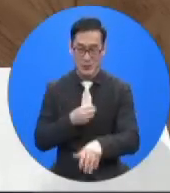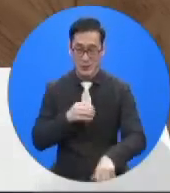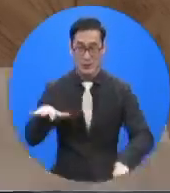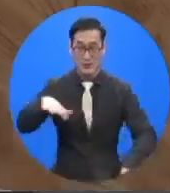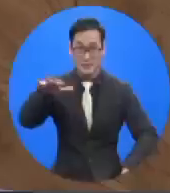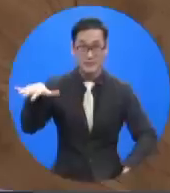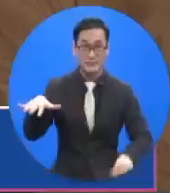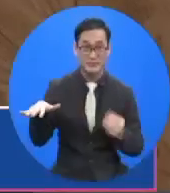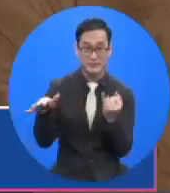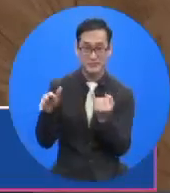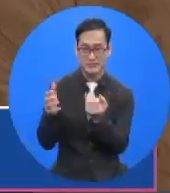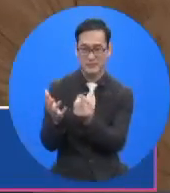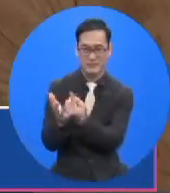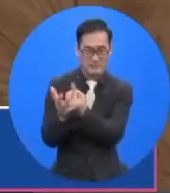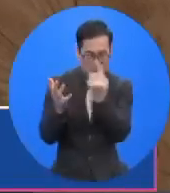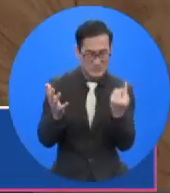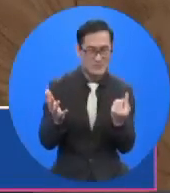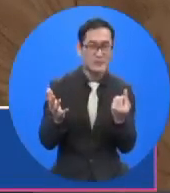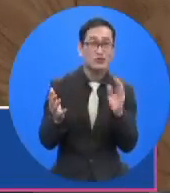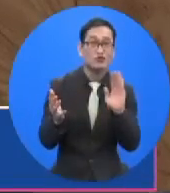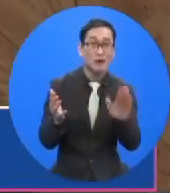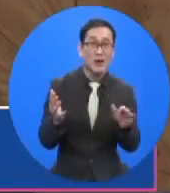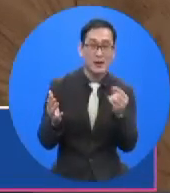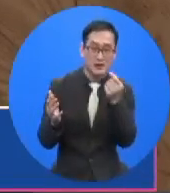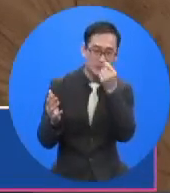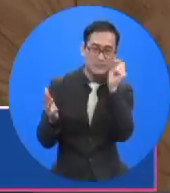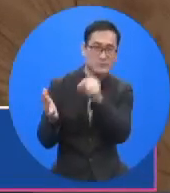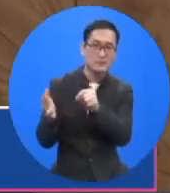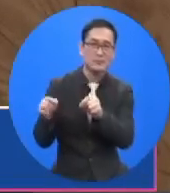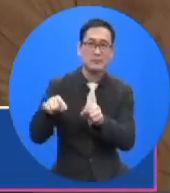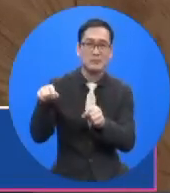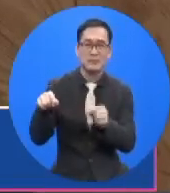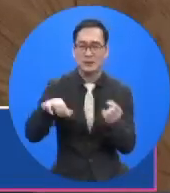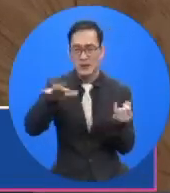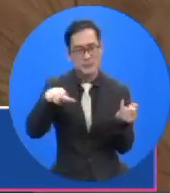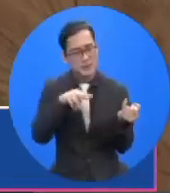의원들의 그 자꾸 그 험한 소리를 듣게 되는지 좀 지켜봐야 될 대목이라고 생각합니다.